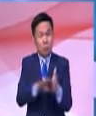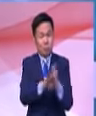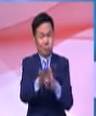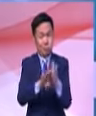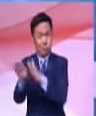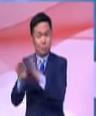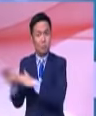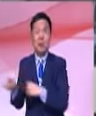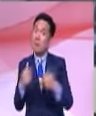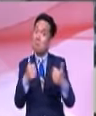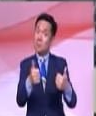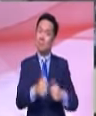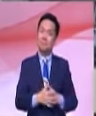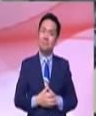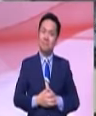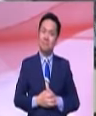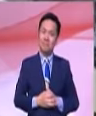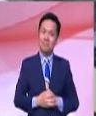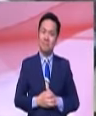sekitar.